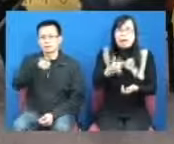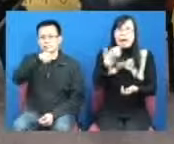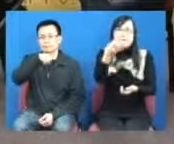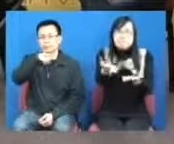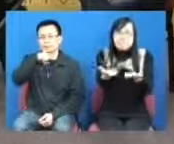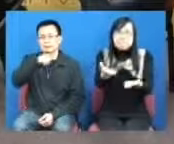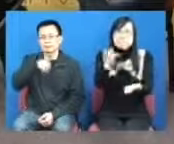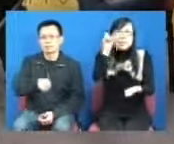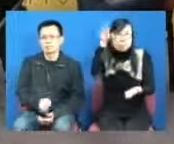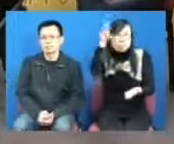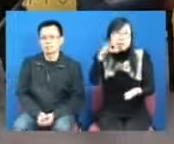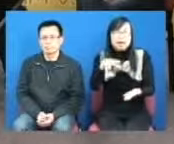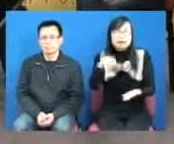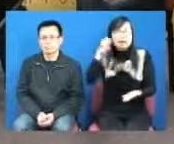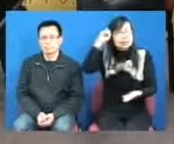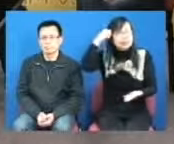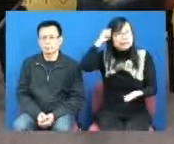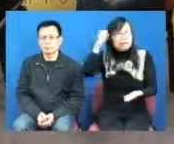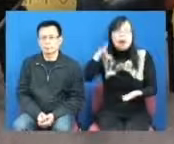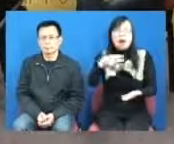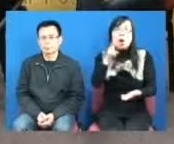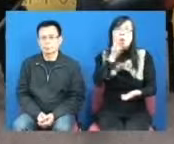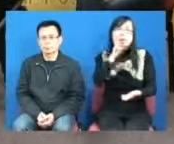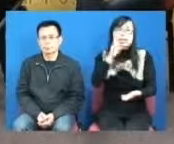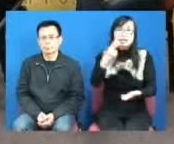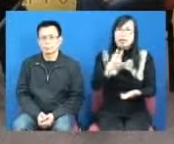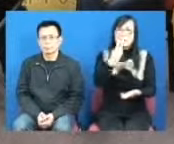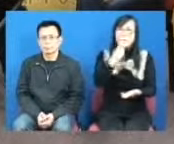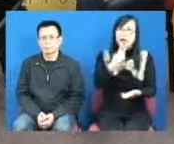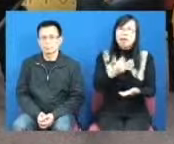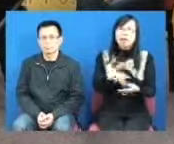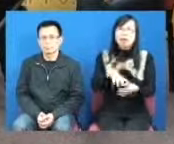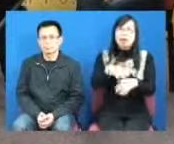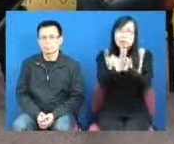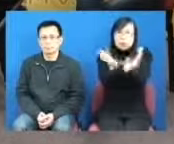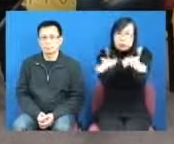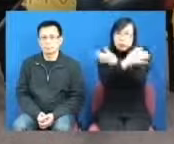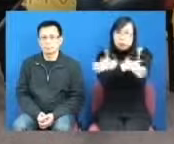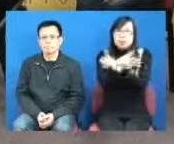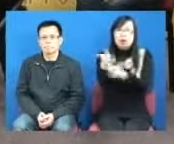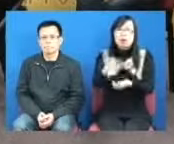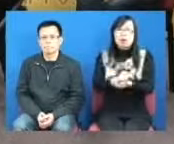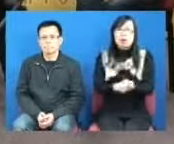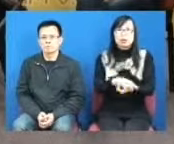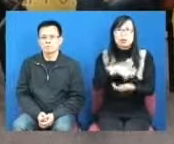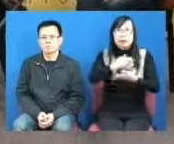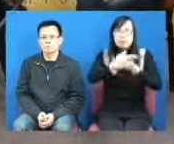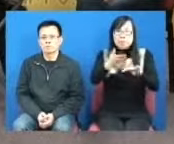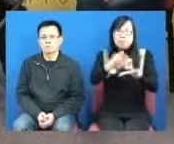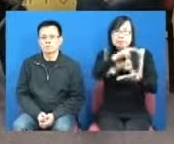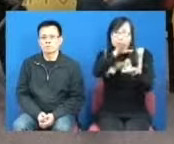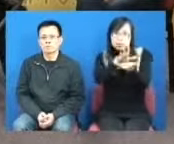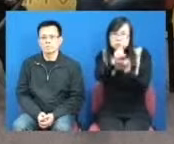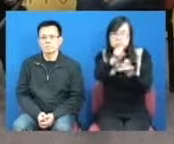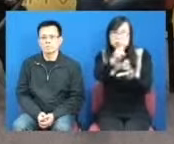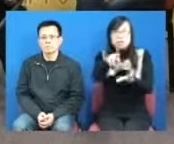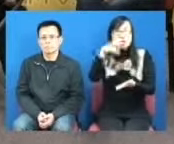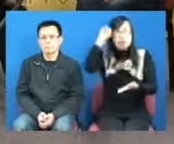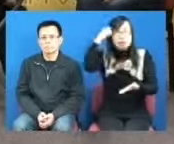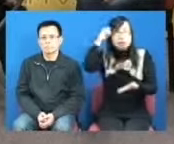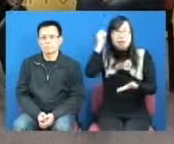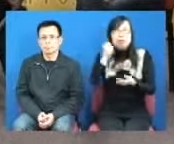究一下例如你說空氣質素你說氣候暖化這些他全部都拿去給一些專家去研究一下然後做